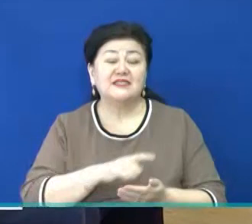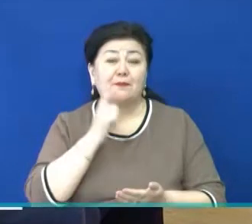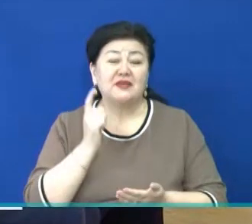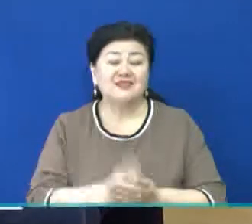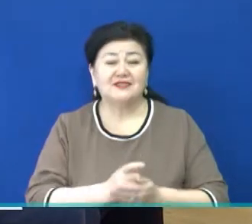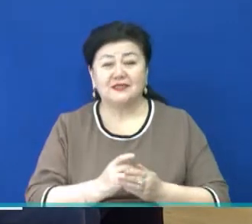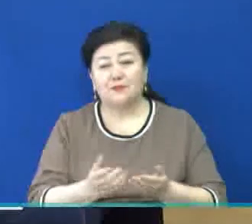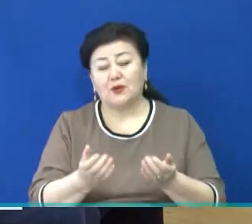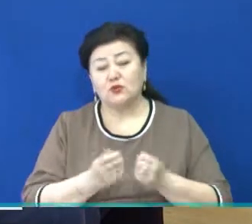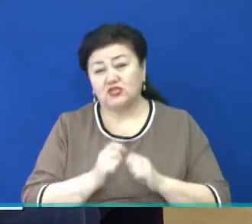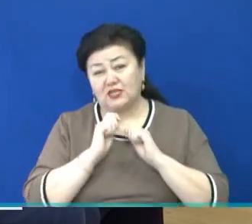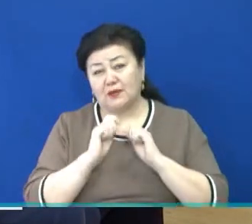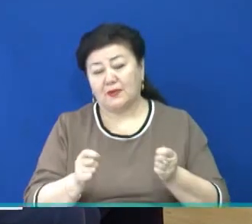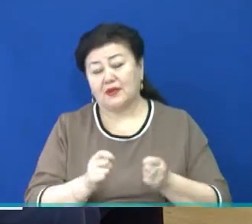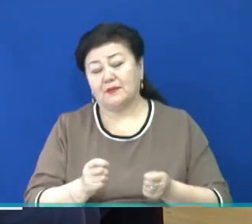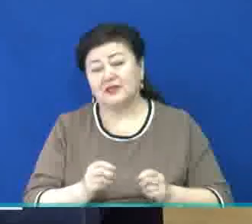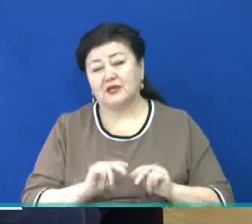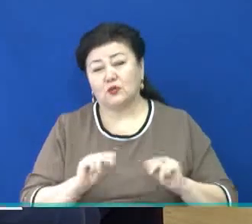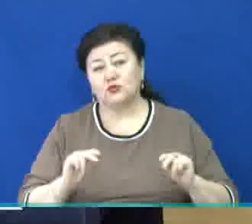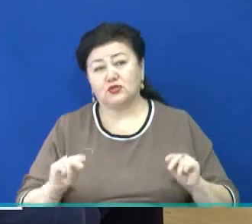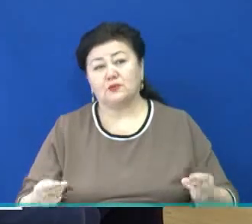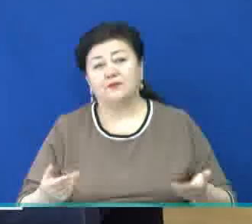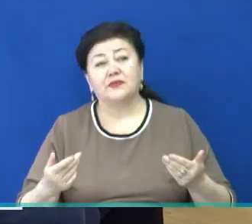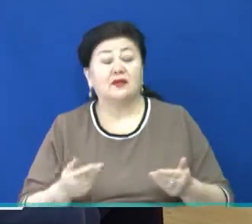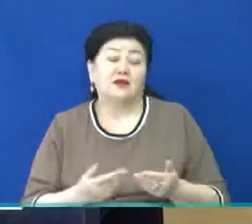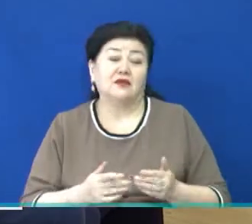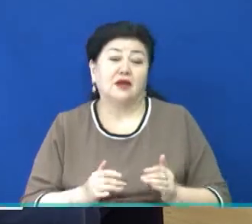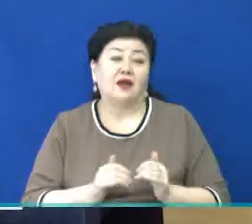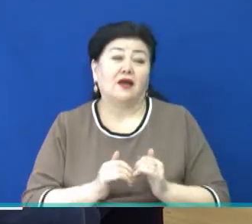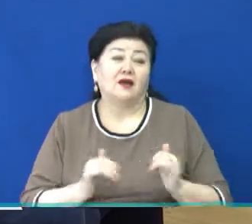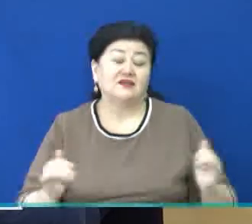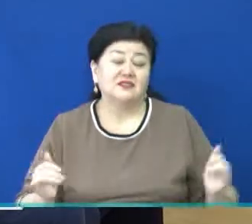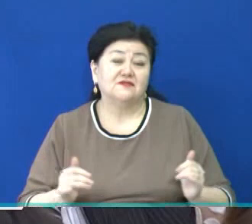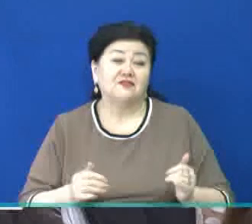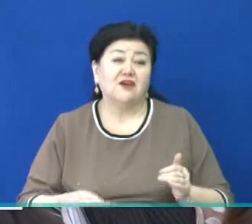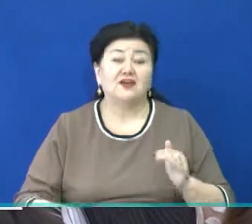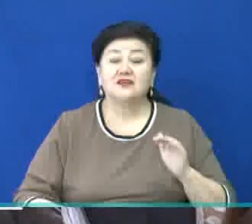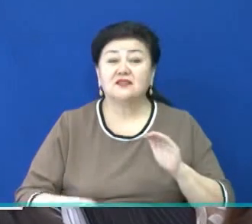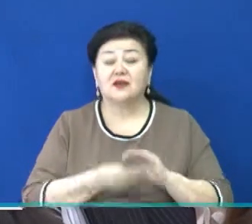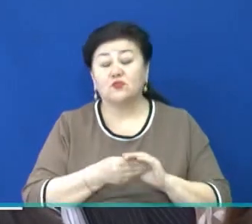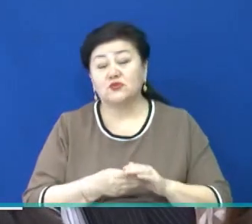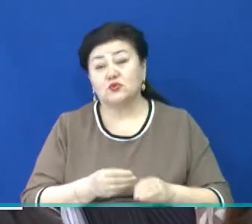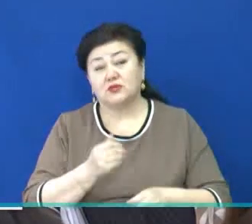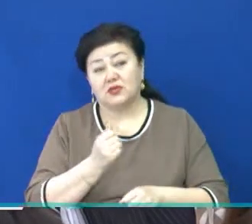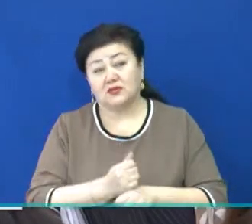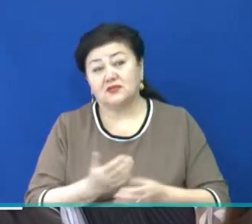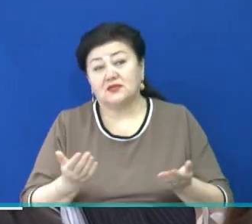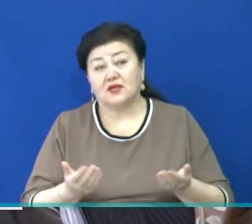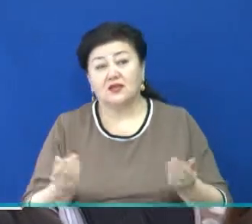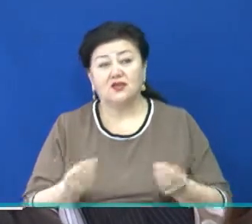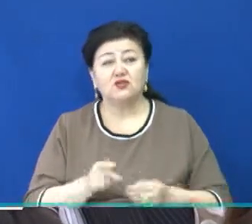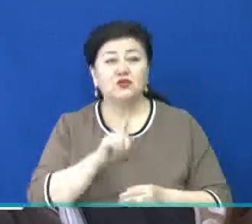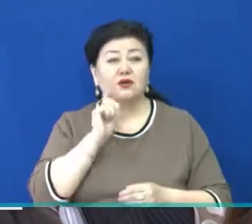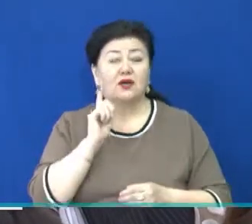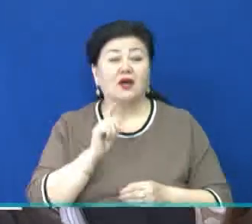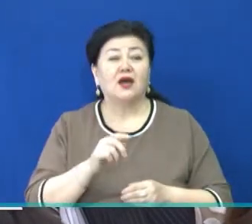отырған педагогтарға сыйлық беру сыбайлас жемқорлық тәуекелін туғызатынын қатаң ескертті. Айта кетейік, Ғани Бейсенбаев жас